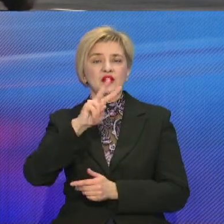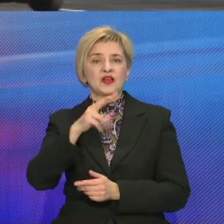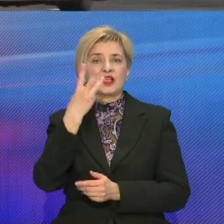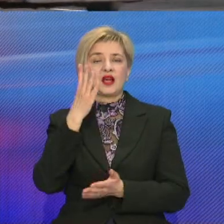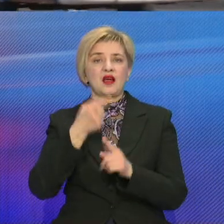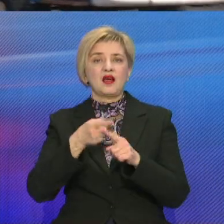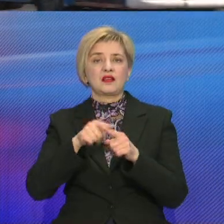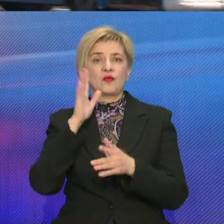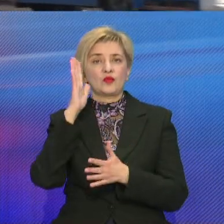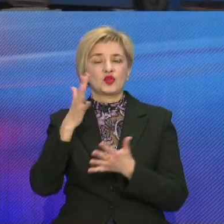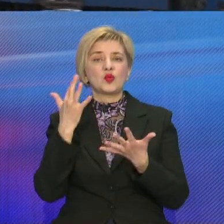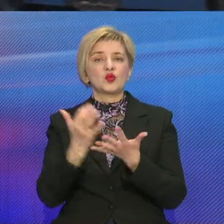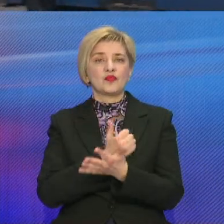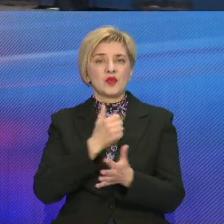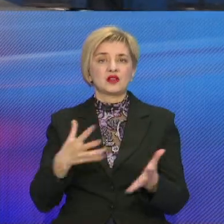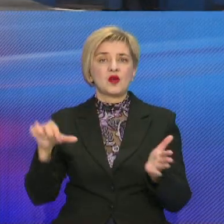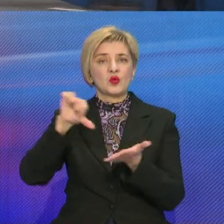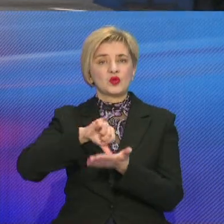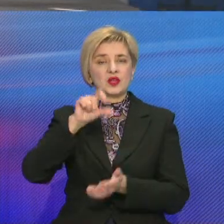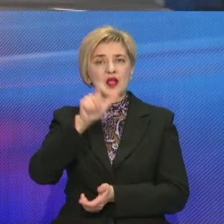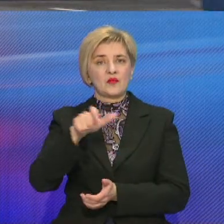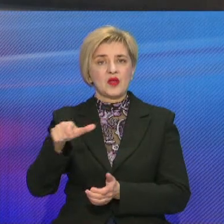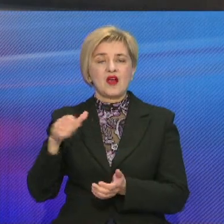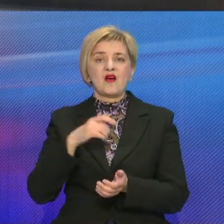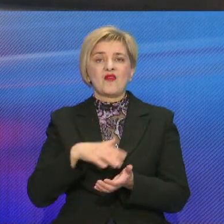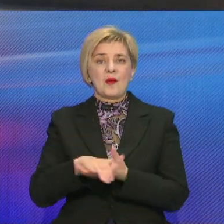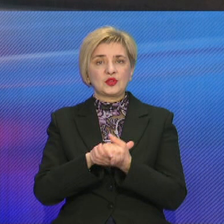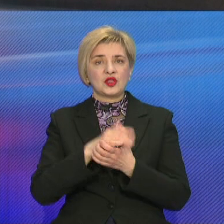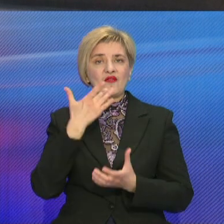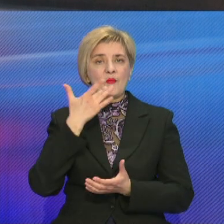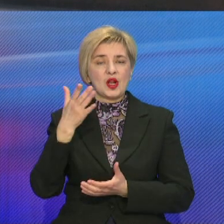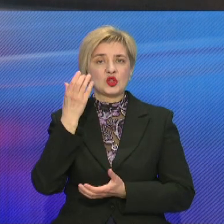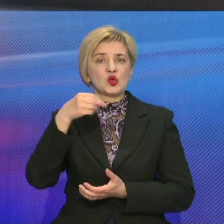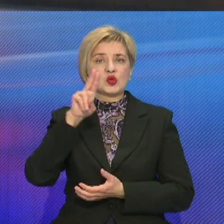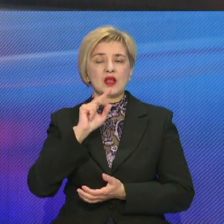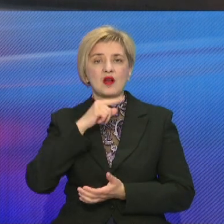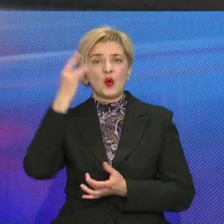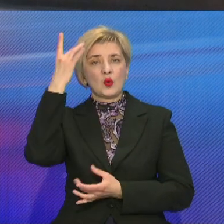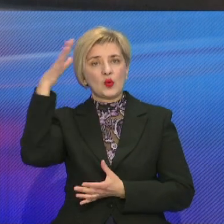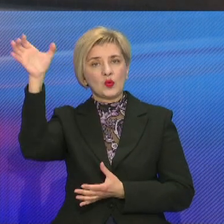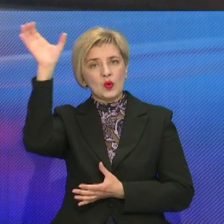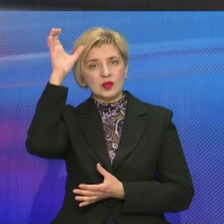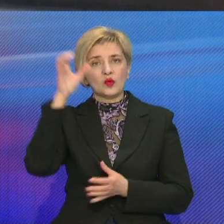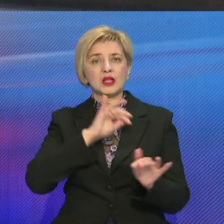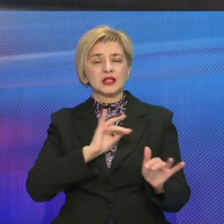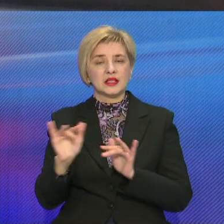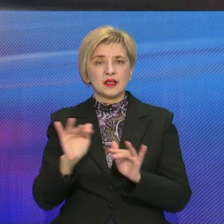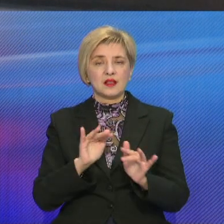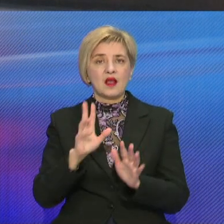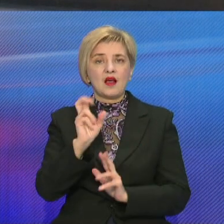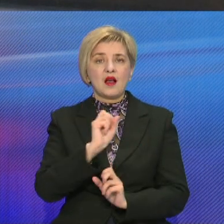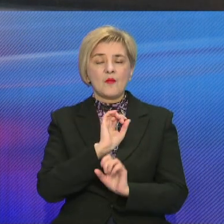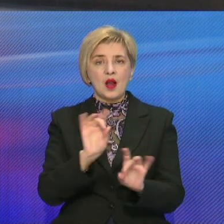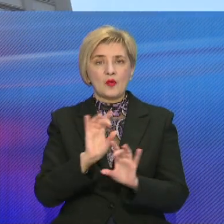залогом поспяхового долучення громадян до громадсько-політичної, соціально-економічної, культурно-адукаційної діяльності. Як прогучало,